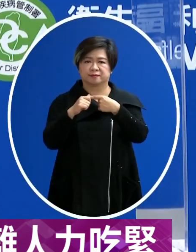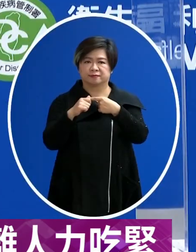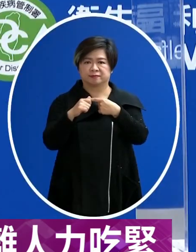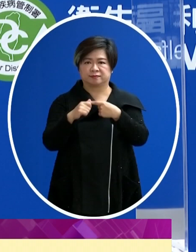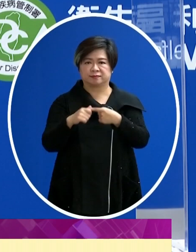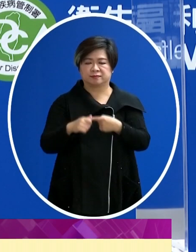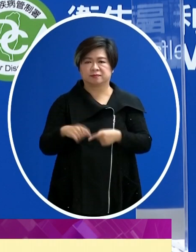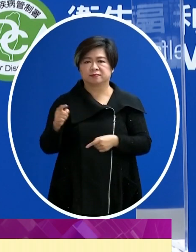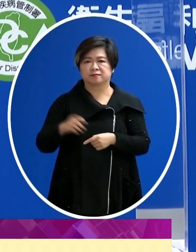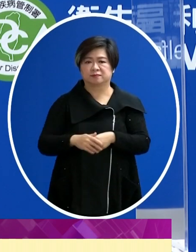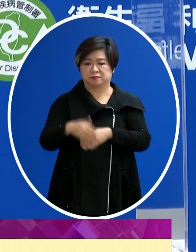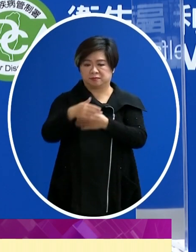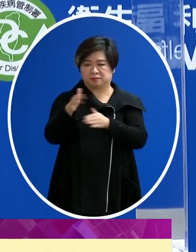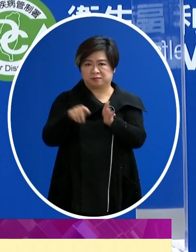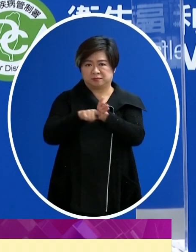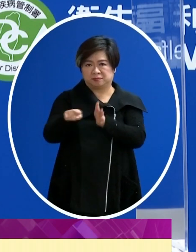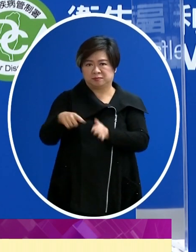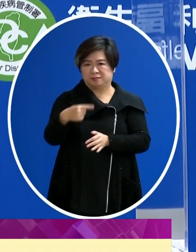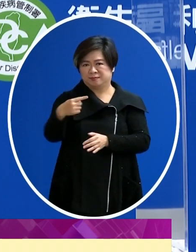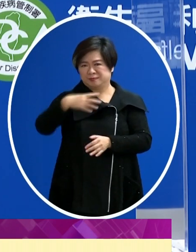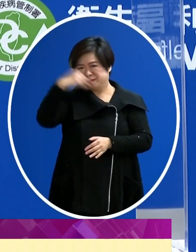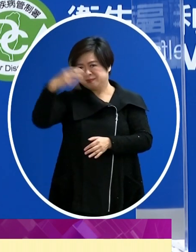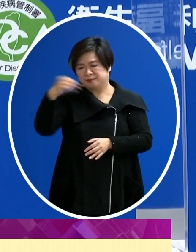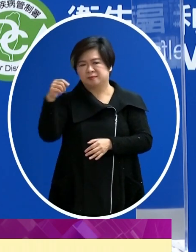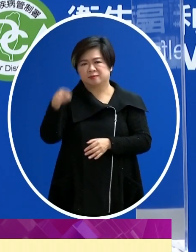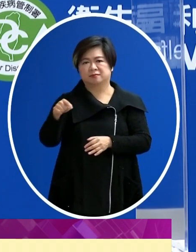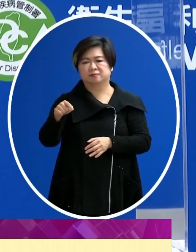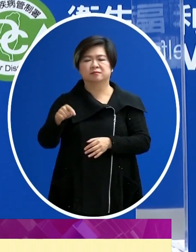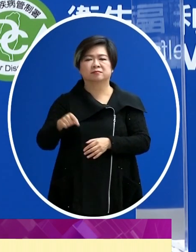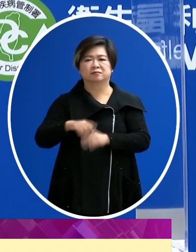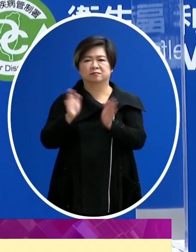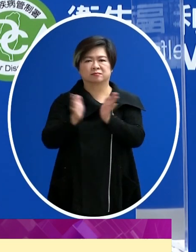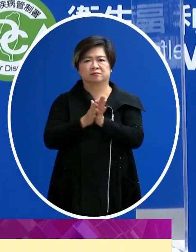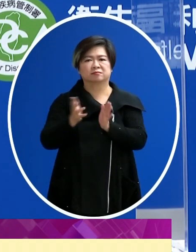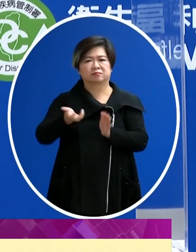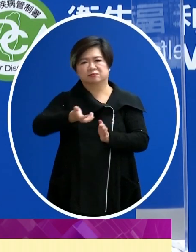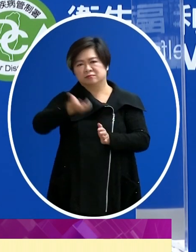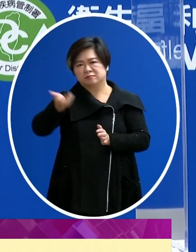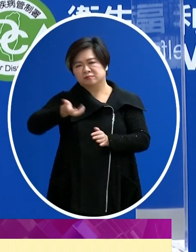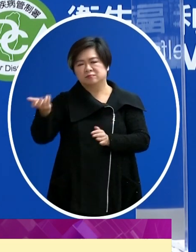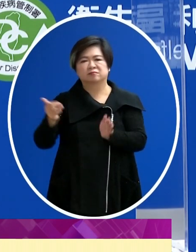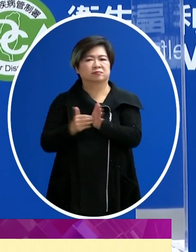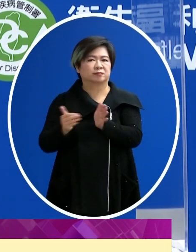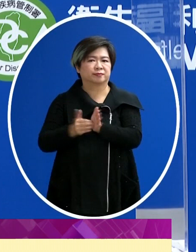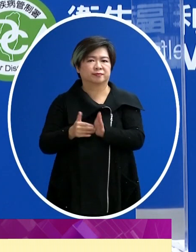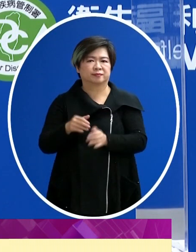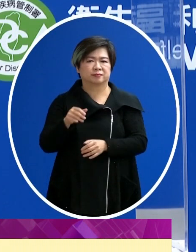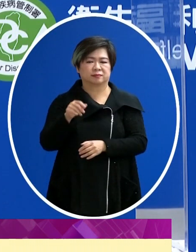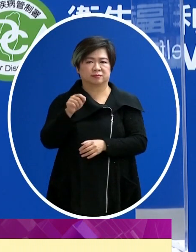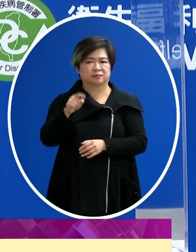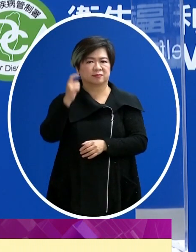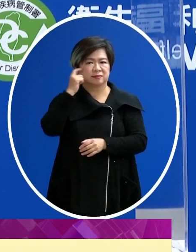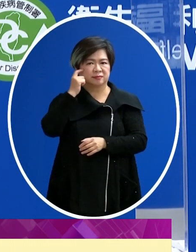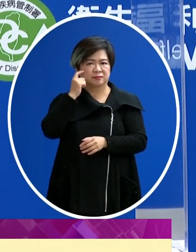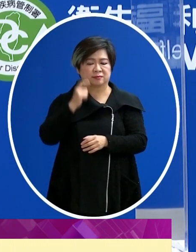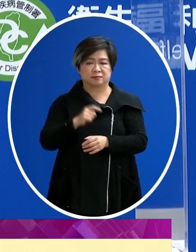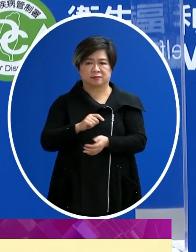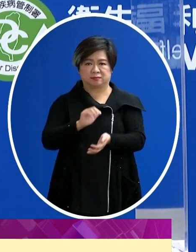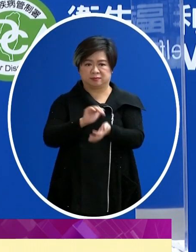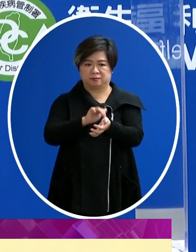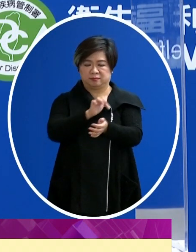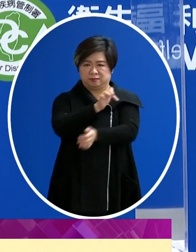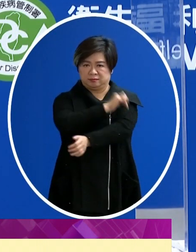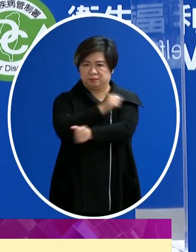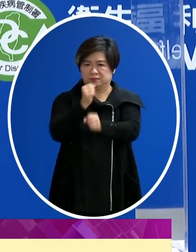负压隔离病房的哈，我们都已经移出了嘛哈，那几个我们都移出，那这样可以哈减低医院的一个